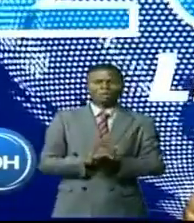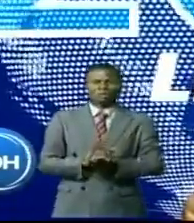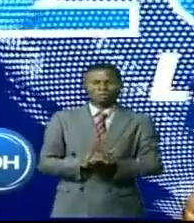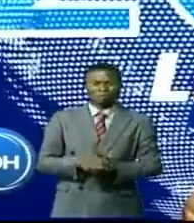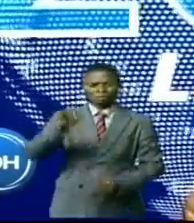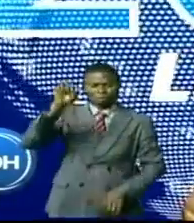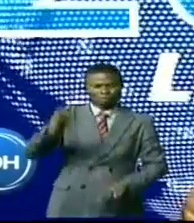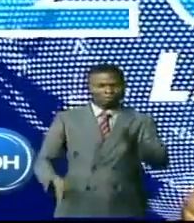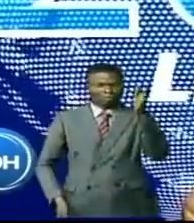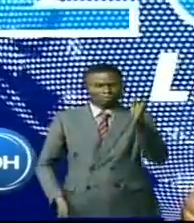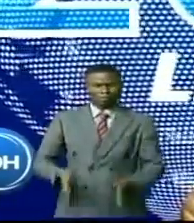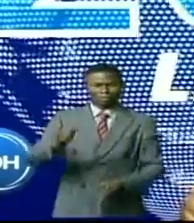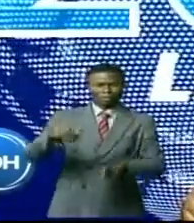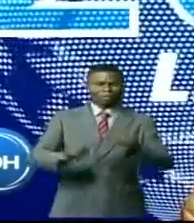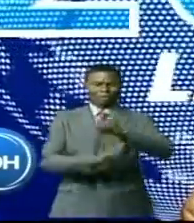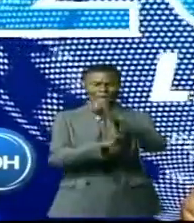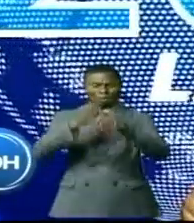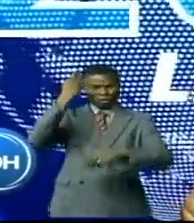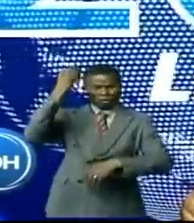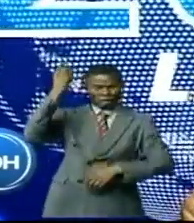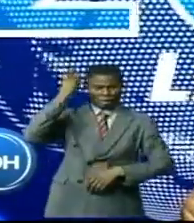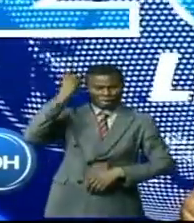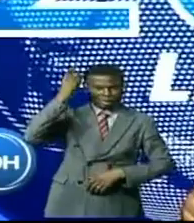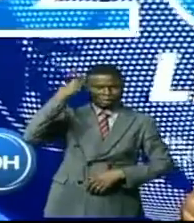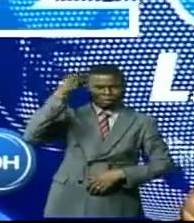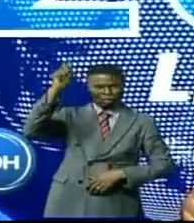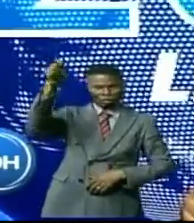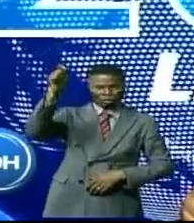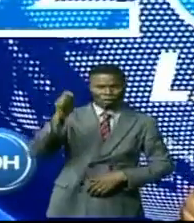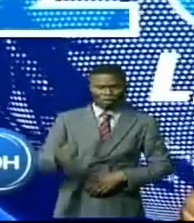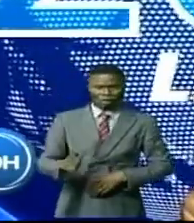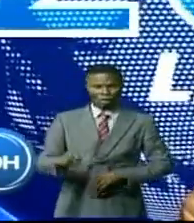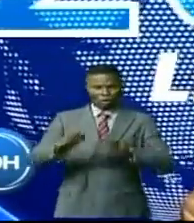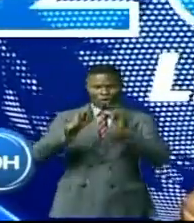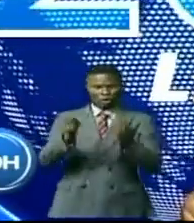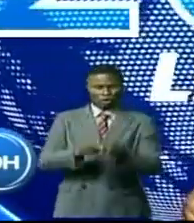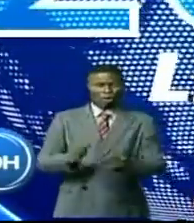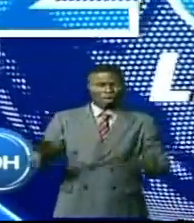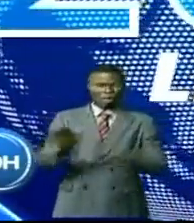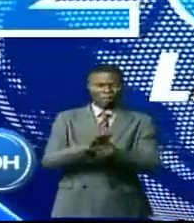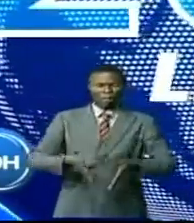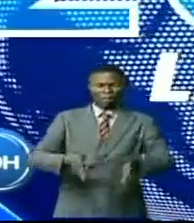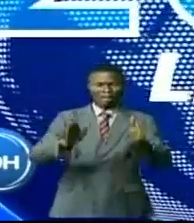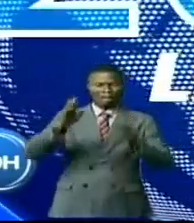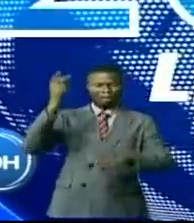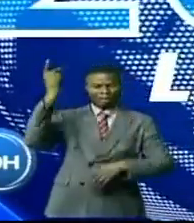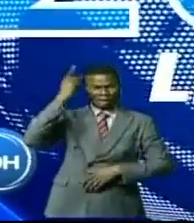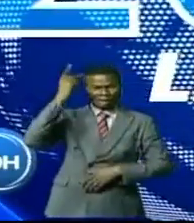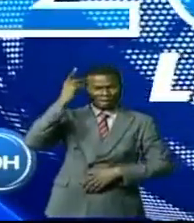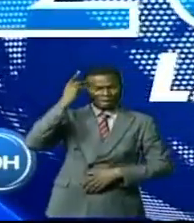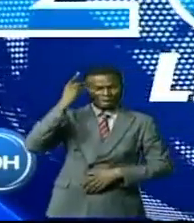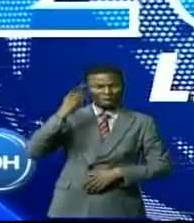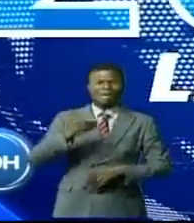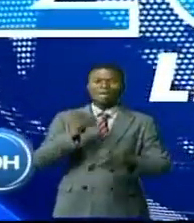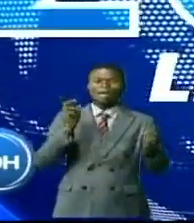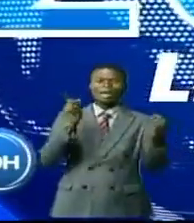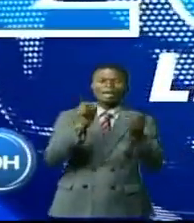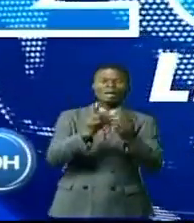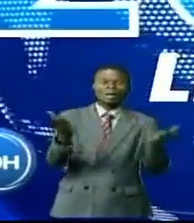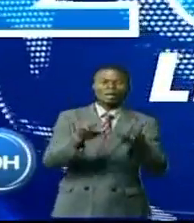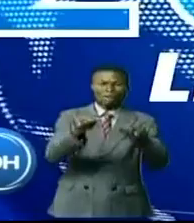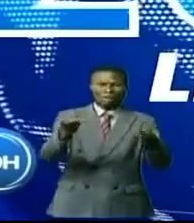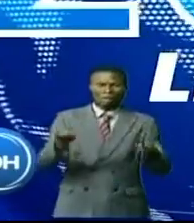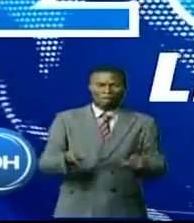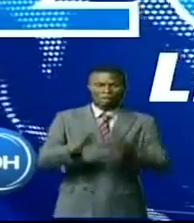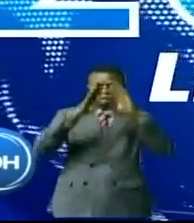Marche de soutien à Kinshasa pour les FARDC, une marée humaine sur les rues de la capitale avec comme point de convergence l'esplanade